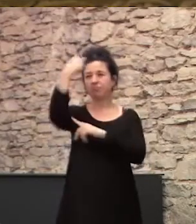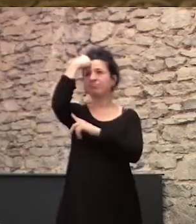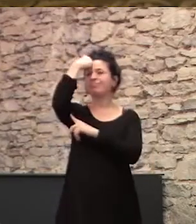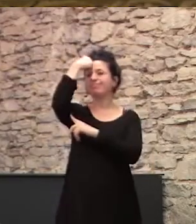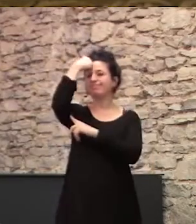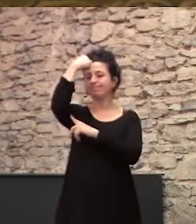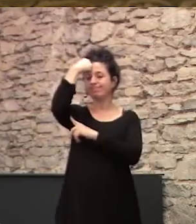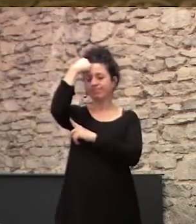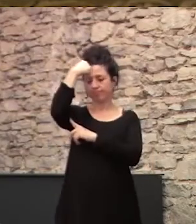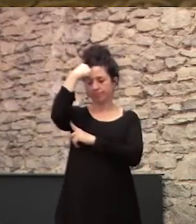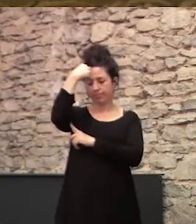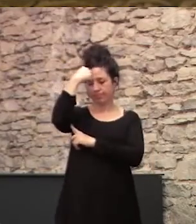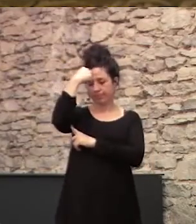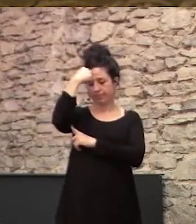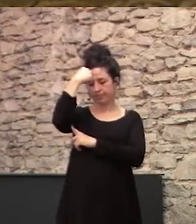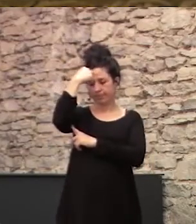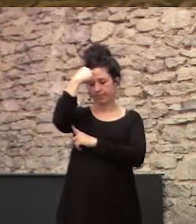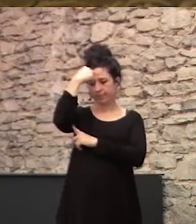nolait,